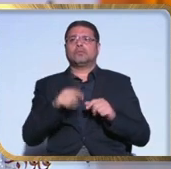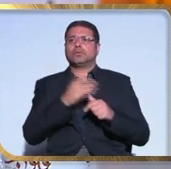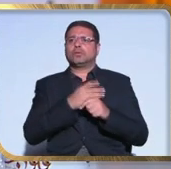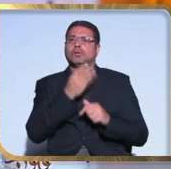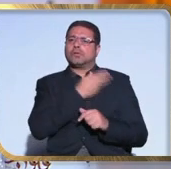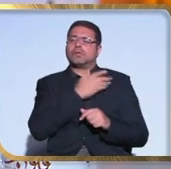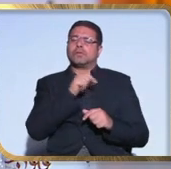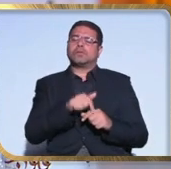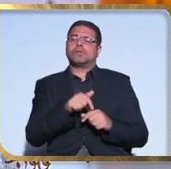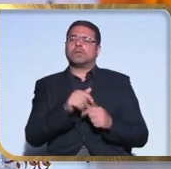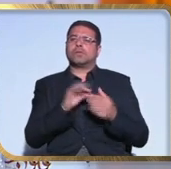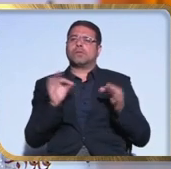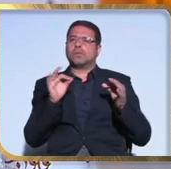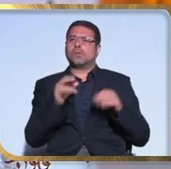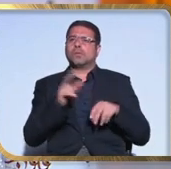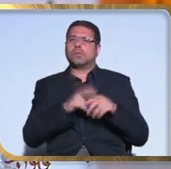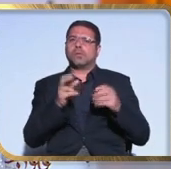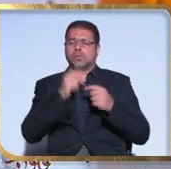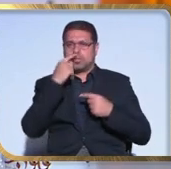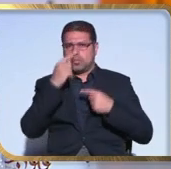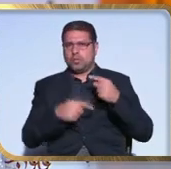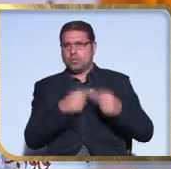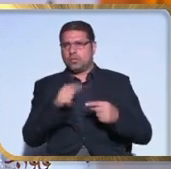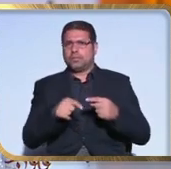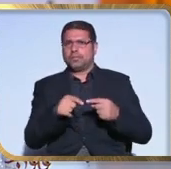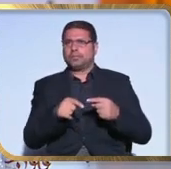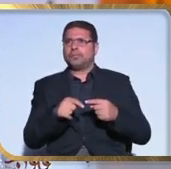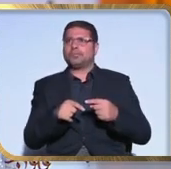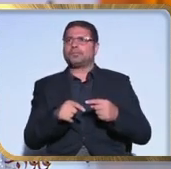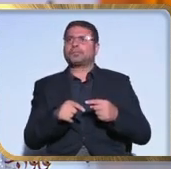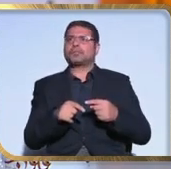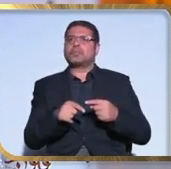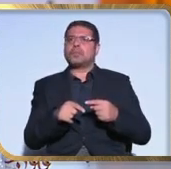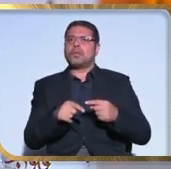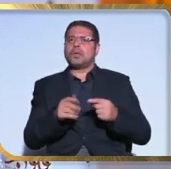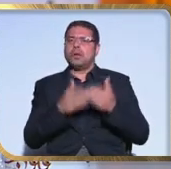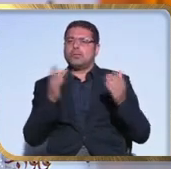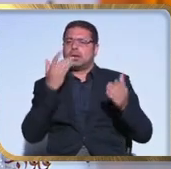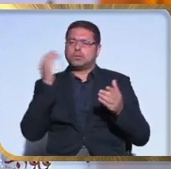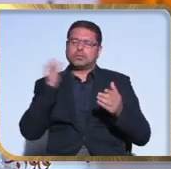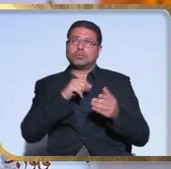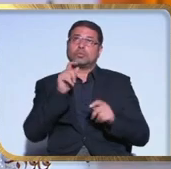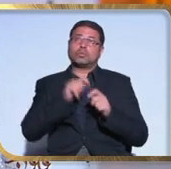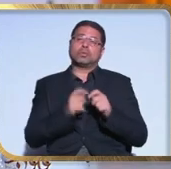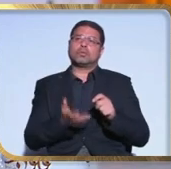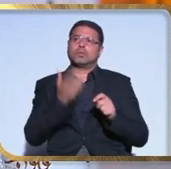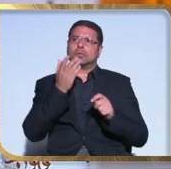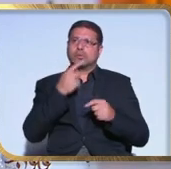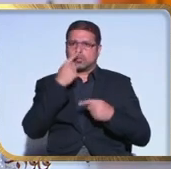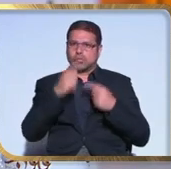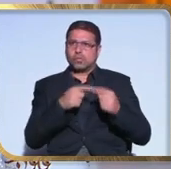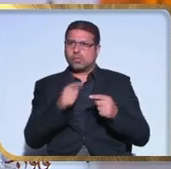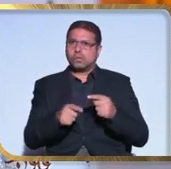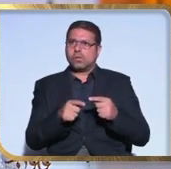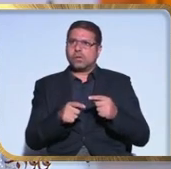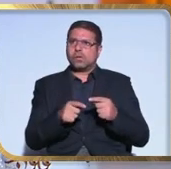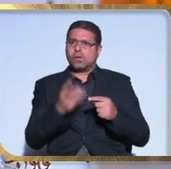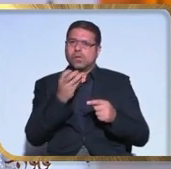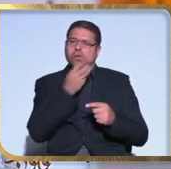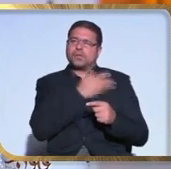كفاره لها الا ذلك مع دوام اعلان التوبه لله مع دوام